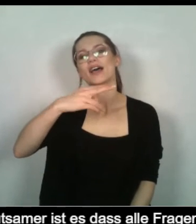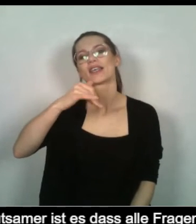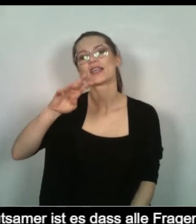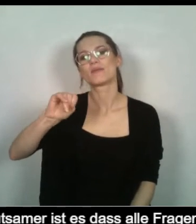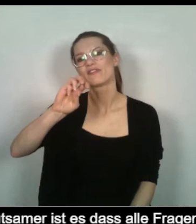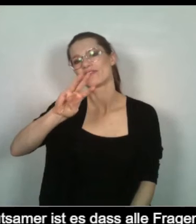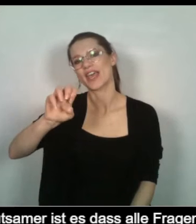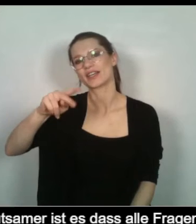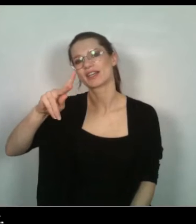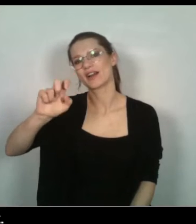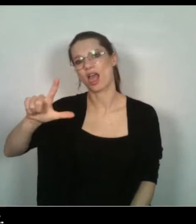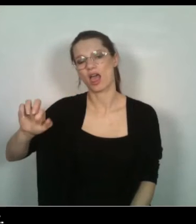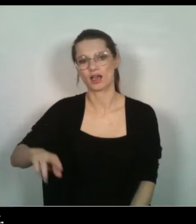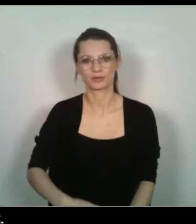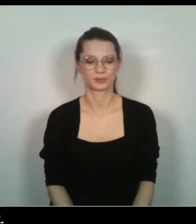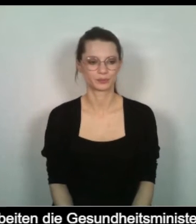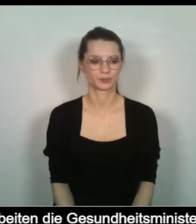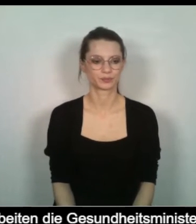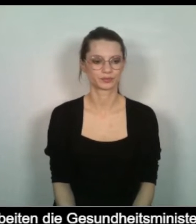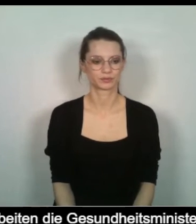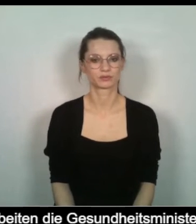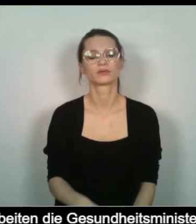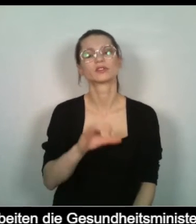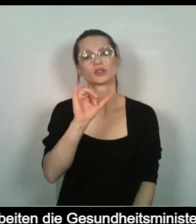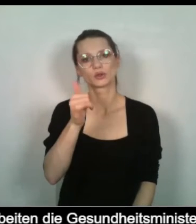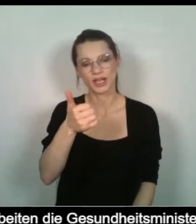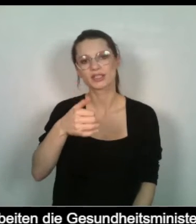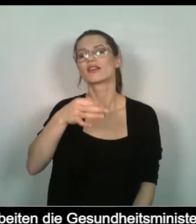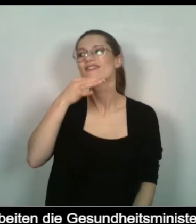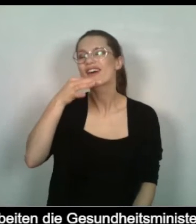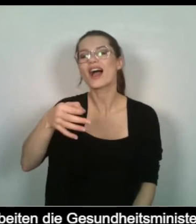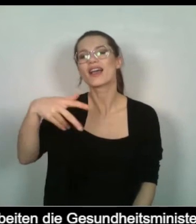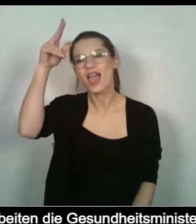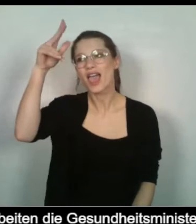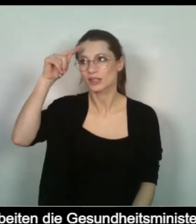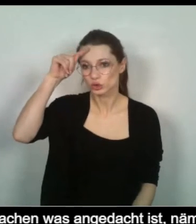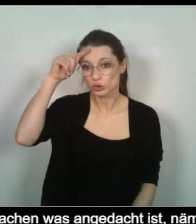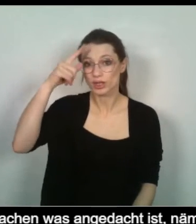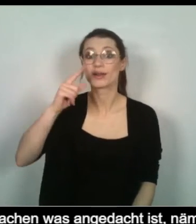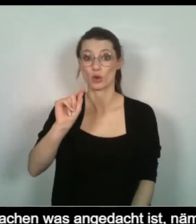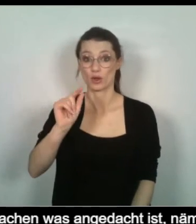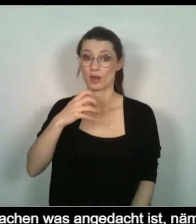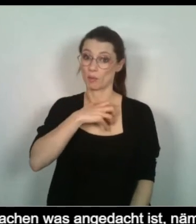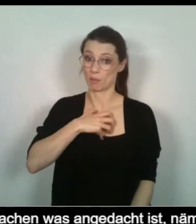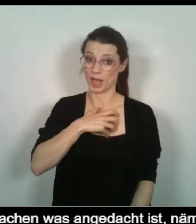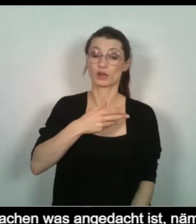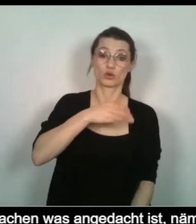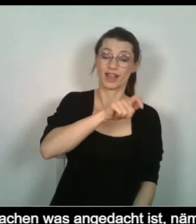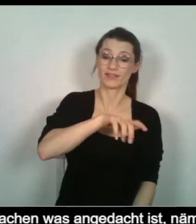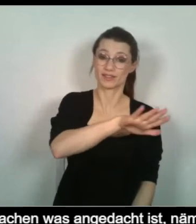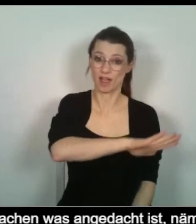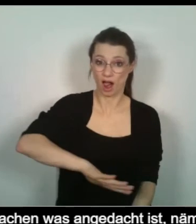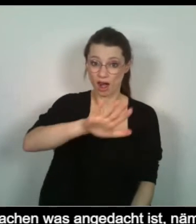Herr Wüst, eine Frage, zunächst an den Bayerischen Ministerpräsidenten, Herrn Söder, bitte. Wenn Bayern und NRW jetzt vorangehen, haben Sie denn erwogen,